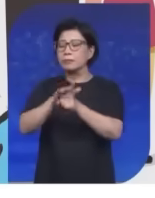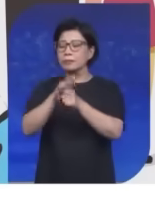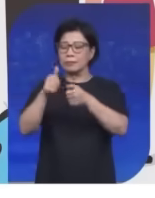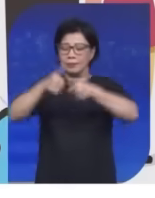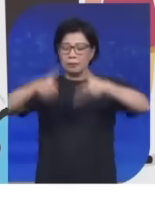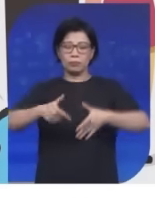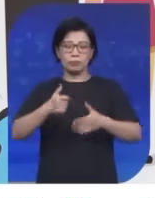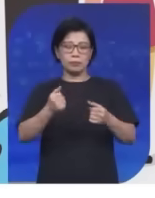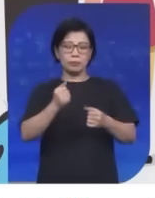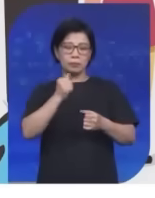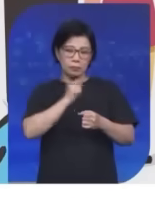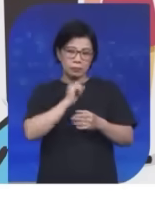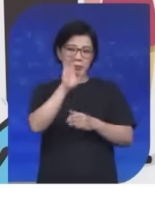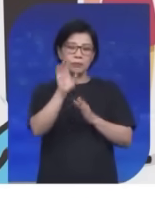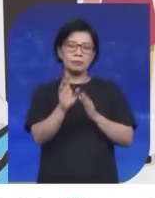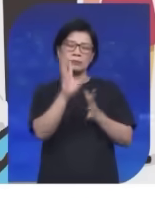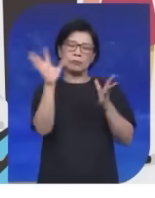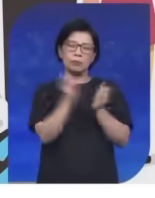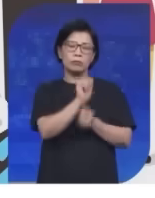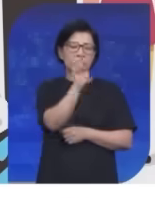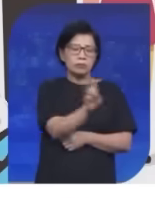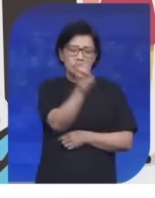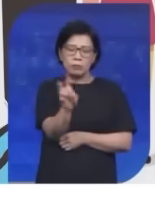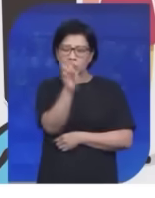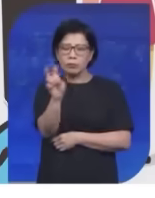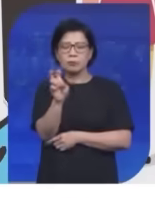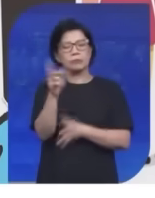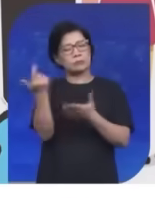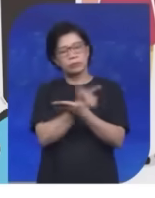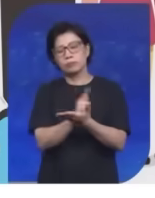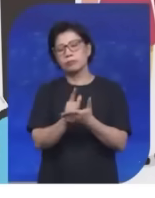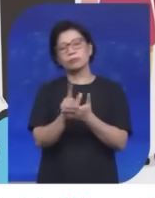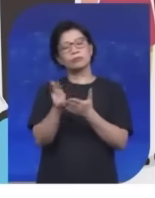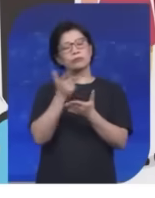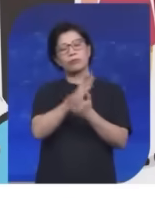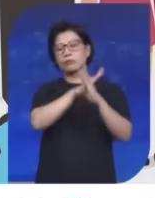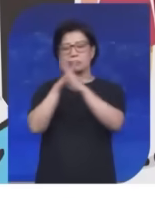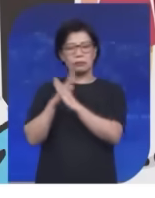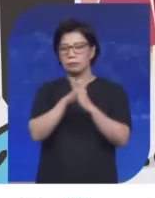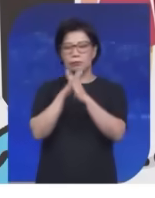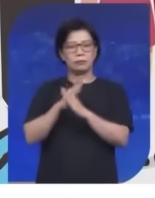y tế và bảo trợ xã hội, đòi hỏi phải có các giải pháp kịp thời và hiệu quả để ứng phó.